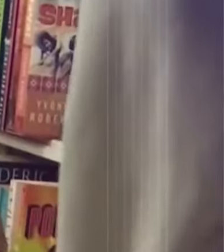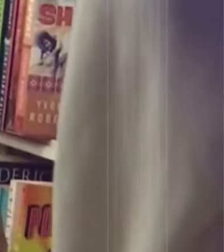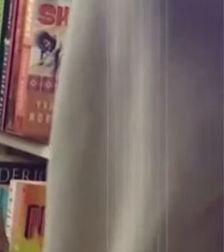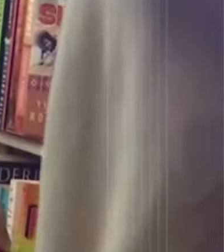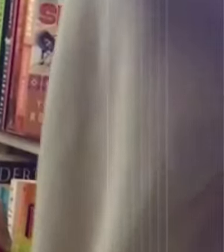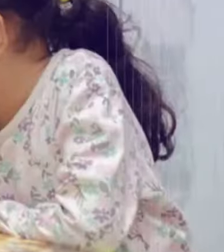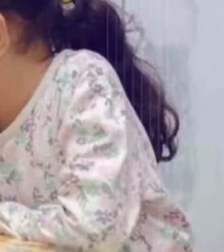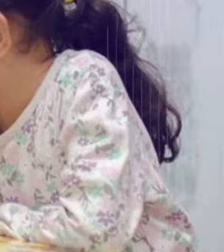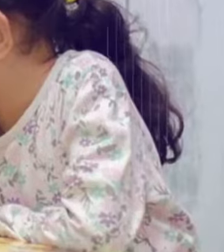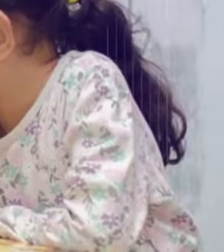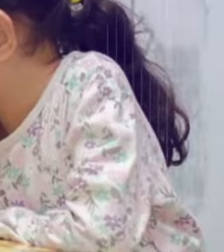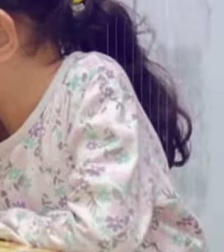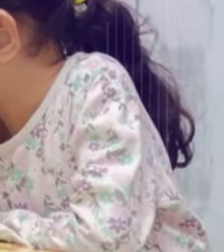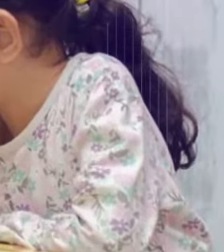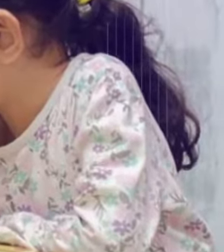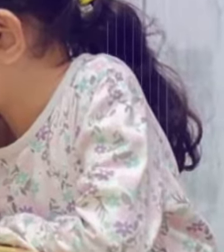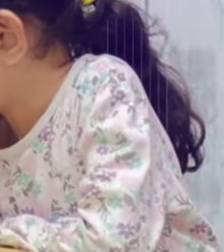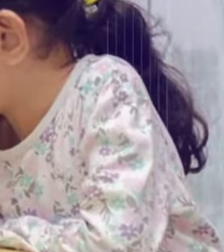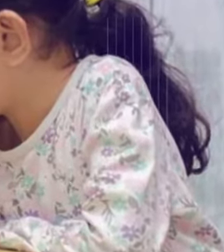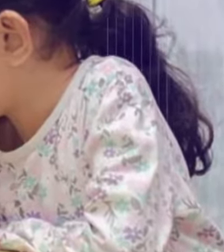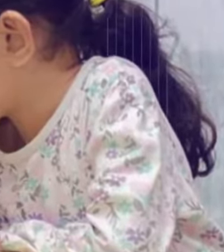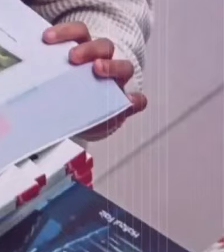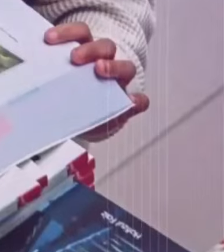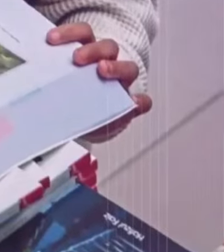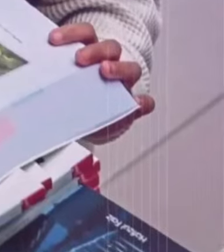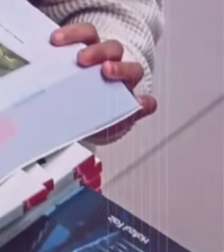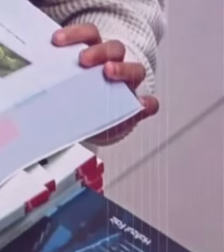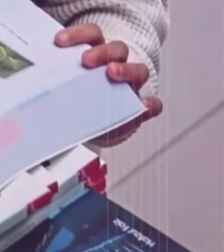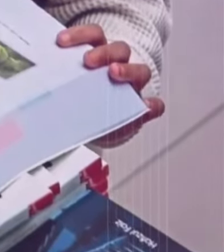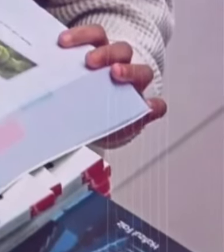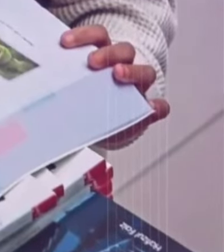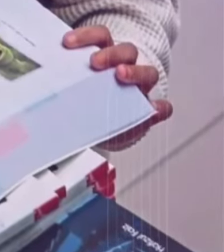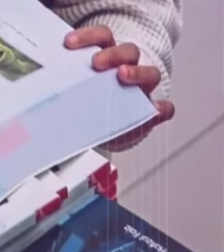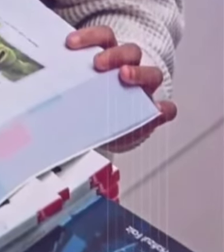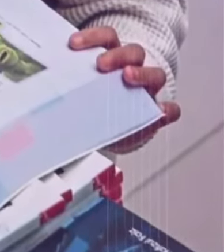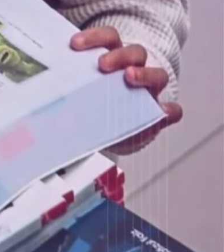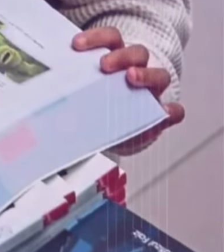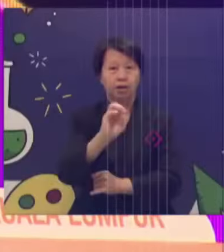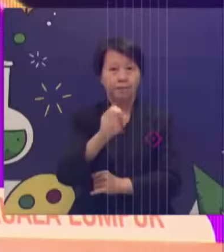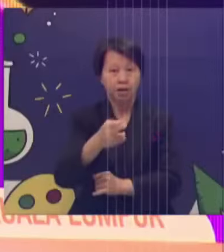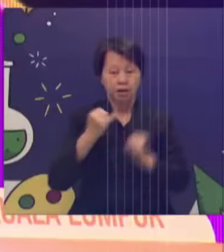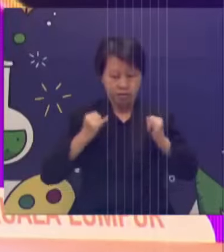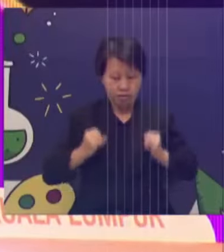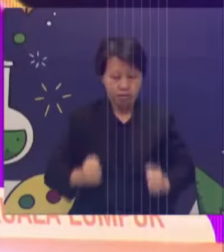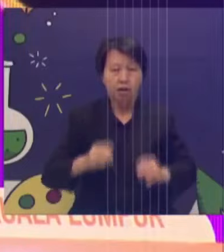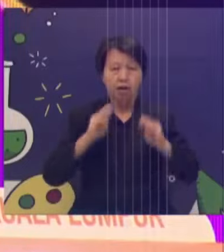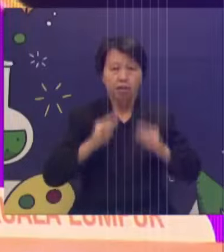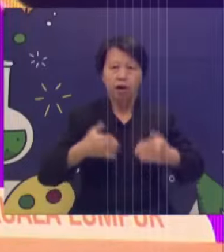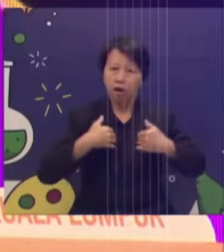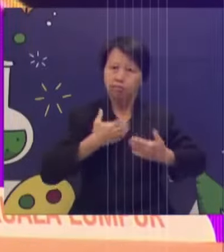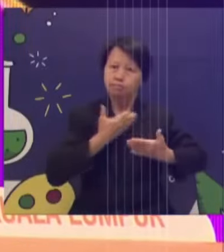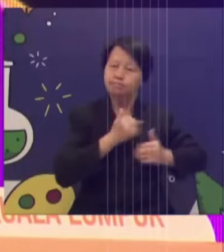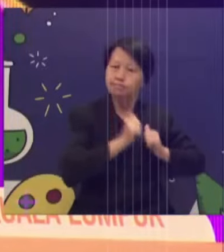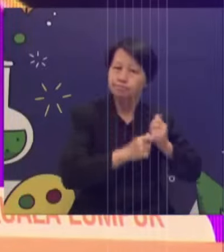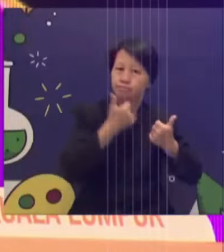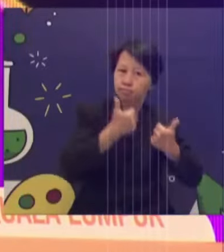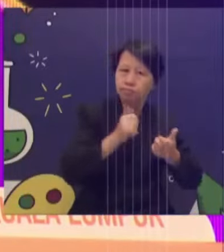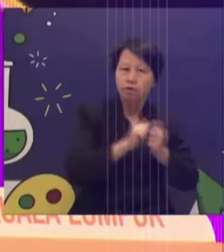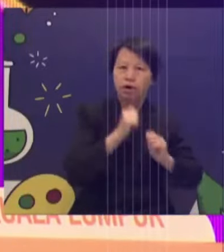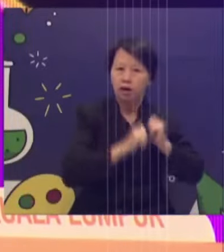mau jadi manusia dan insan yang disebut karamah insaniah, manusia yang ada nilai, manusia yang